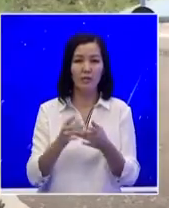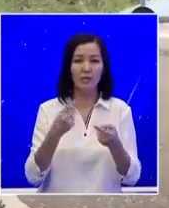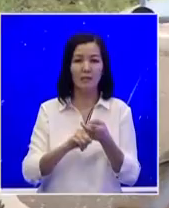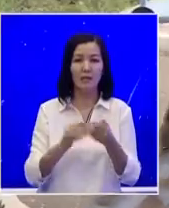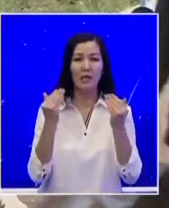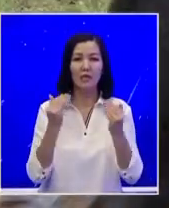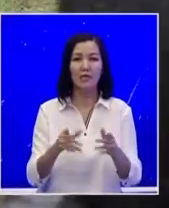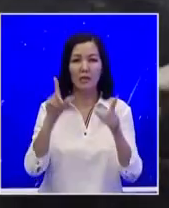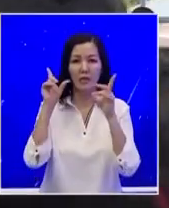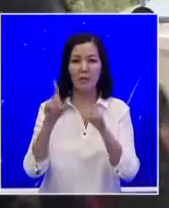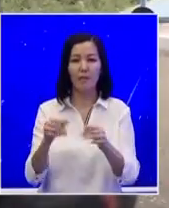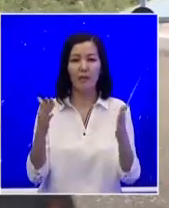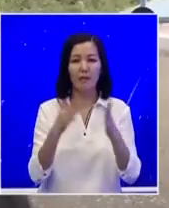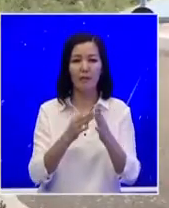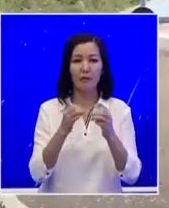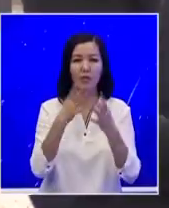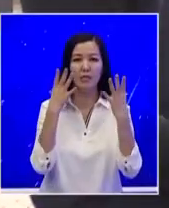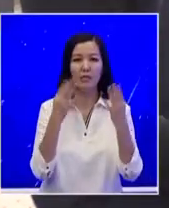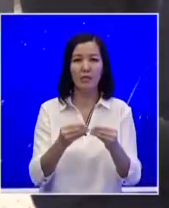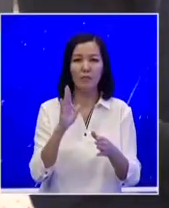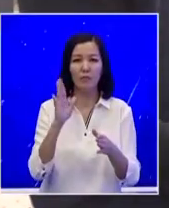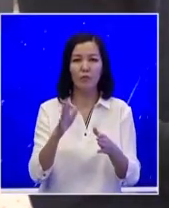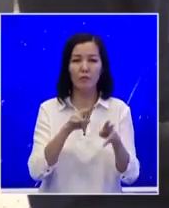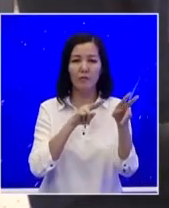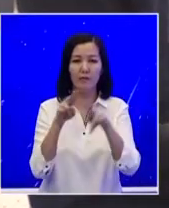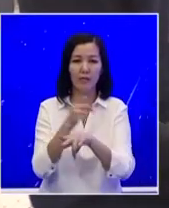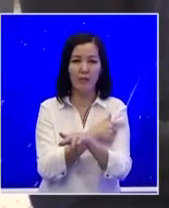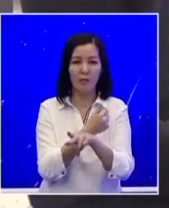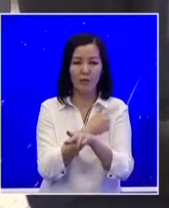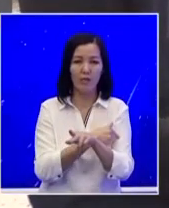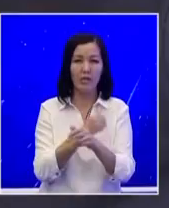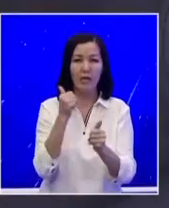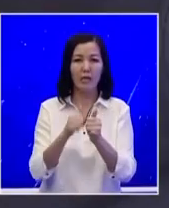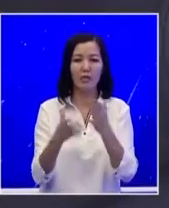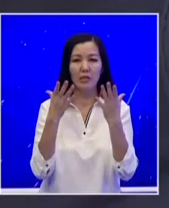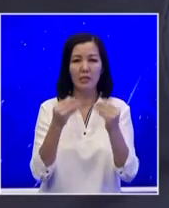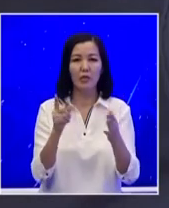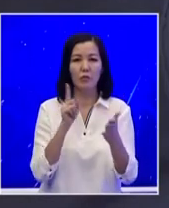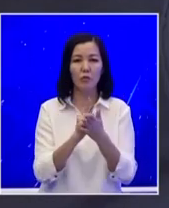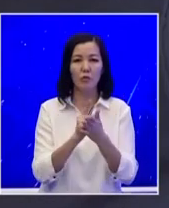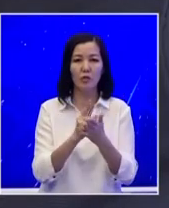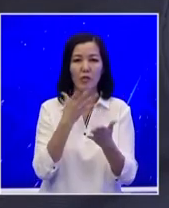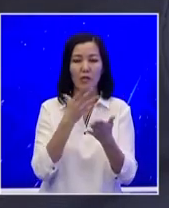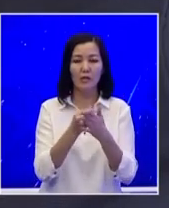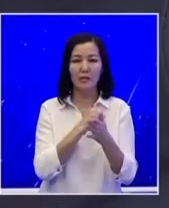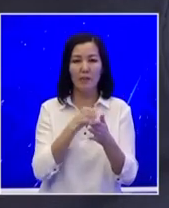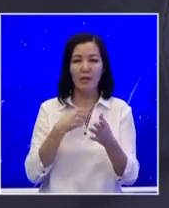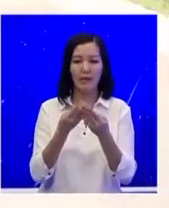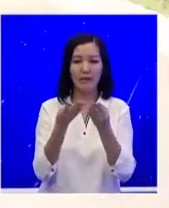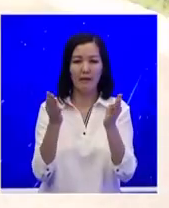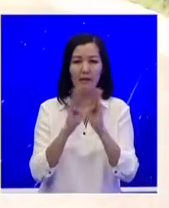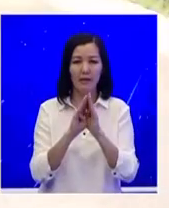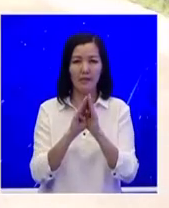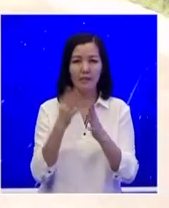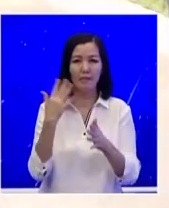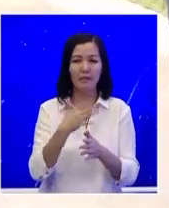этим сейчас они отправляются по домам. 14 дней за ними будет вестись наблюдение. Каждый из них должен самоизолироваться. Дополним,